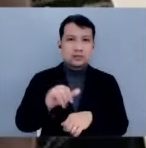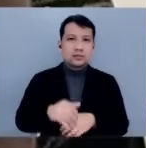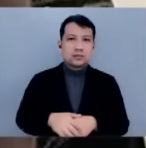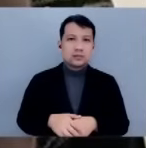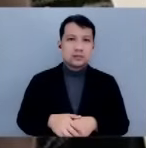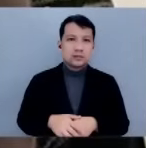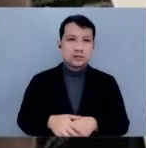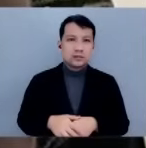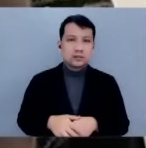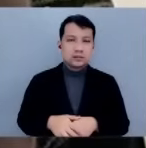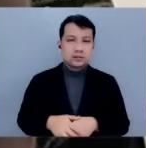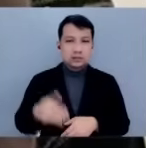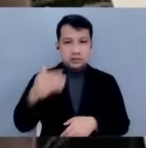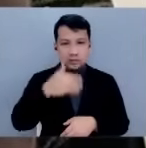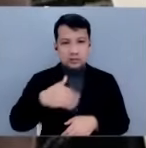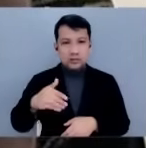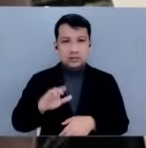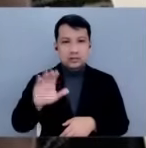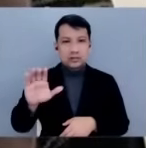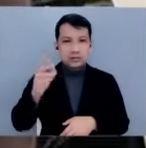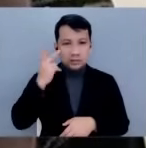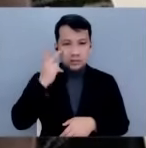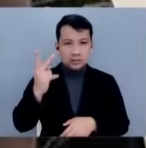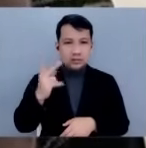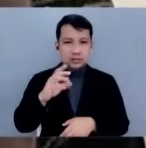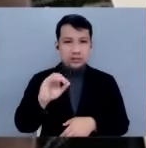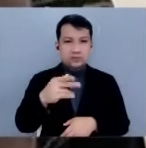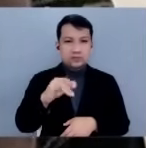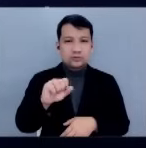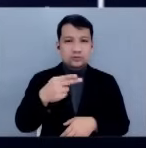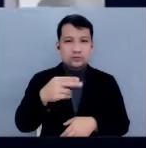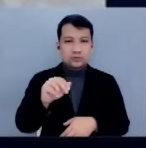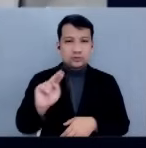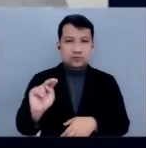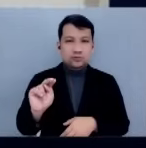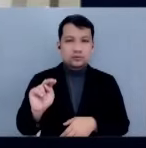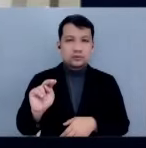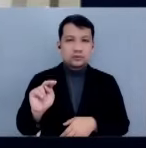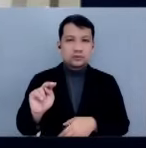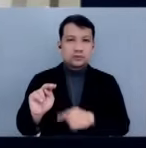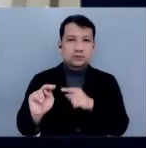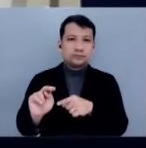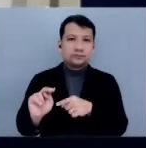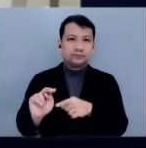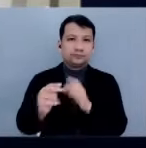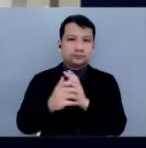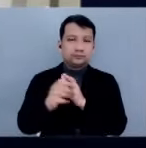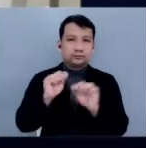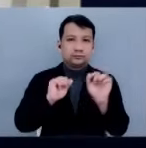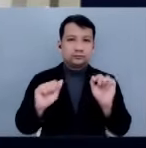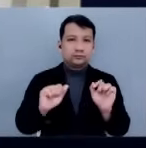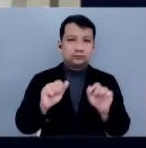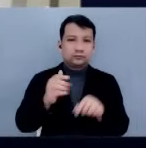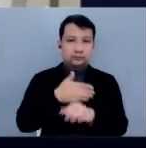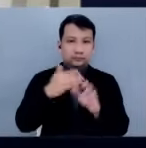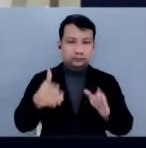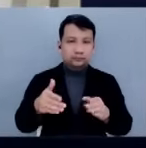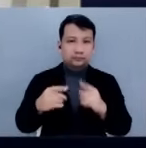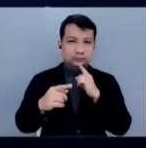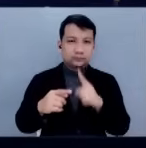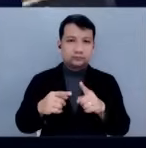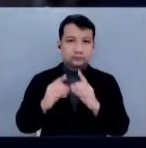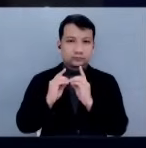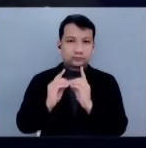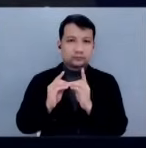Singles Inferno contestant na si Choi Si-hoon. Mismo ang talent agency na singer ang nagkumpirmang nagde-date